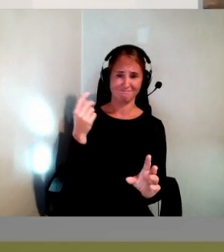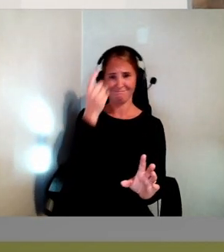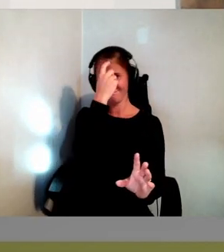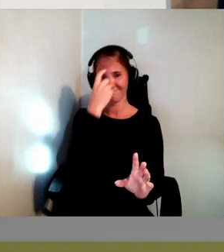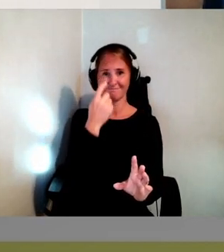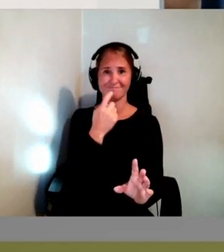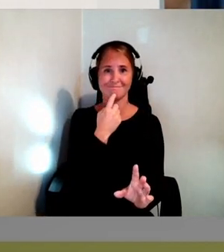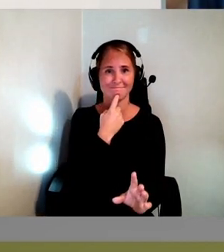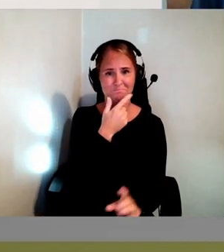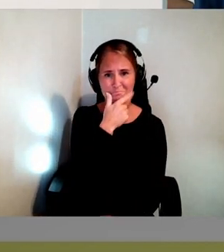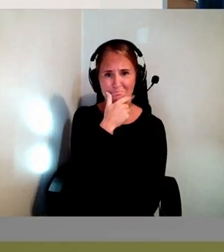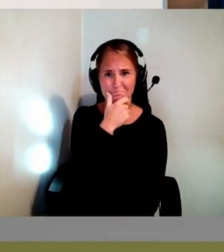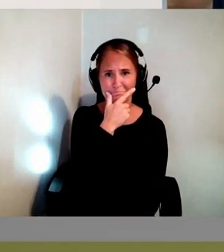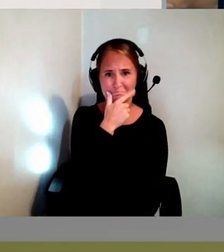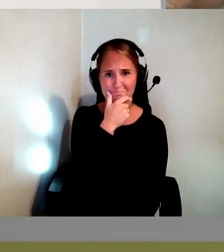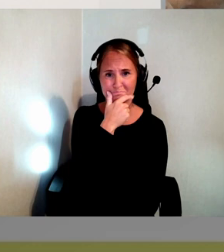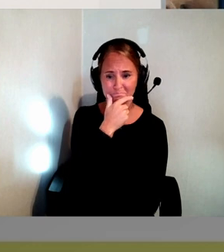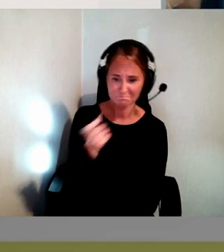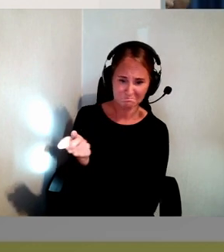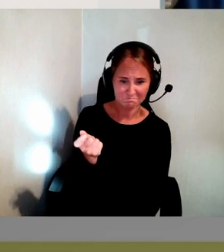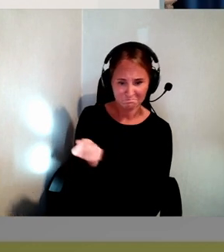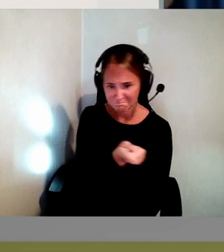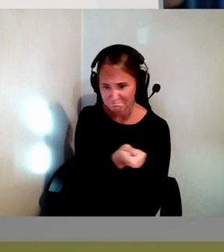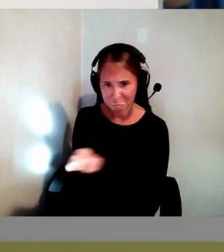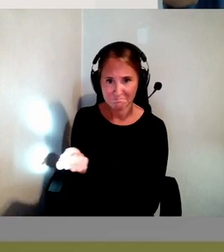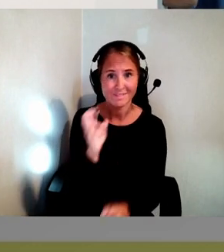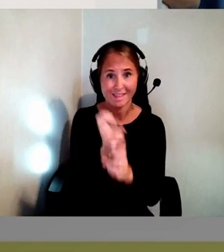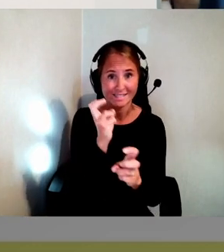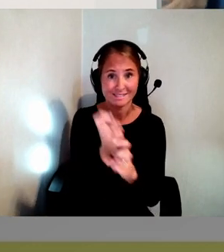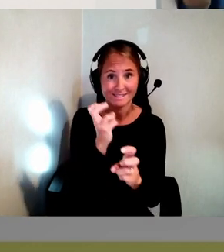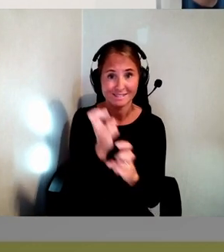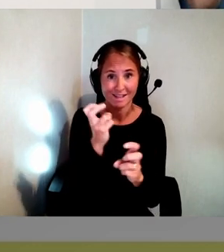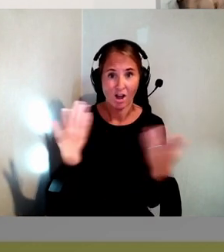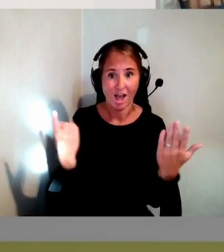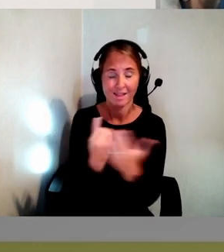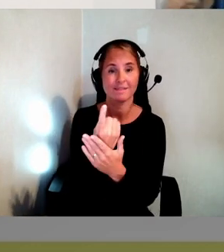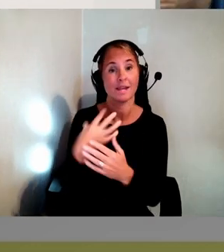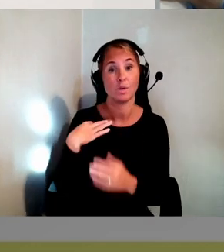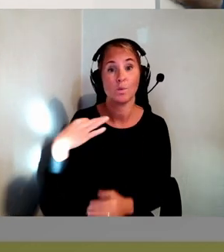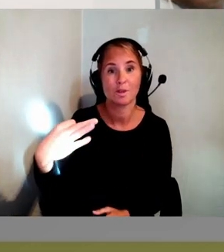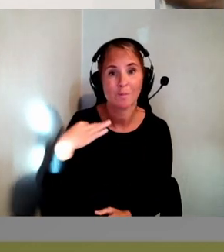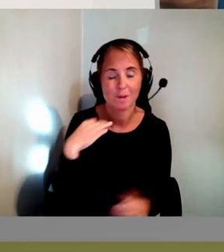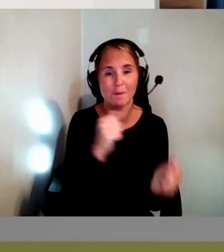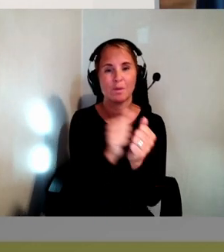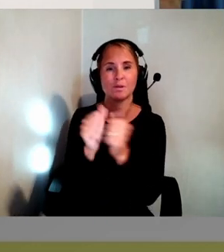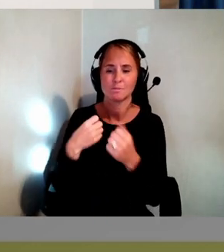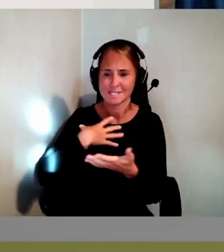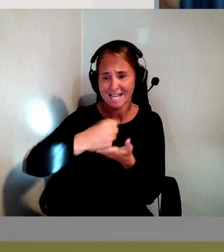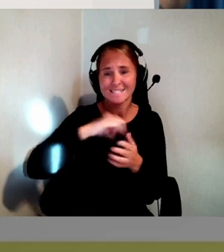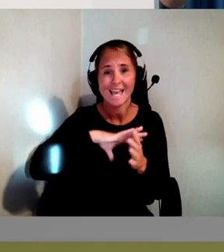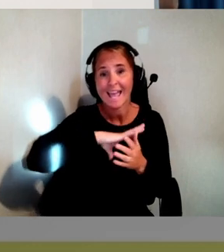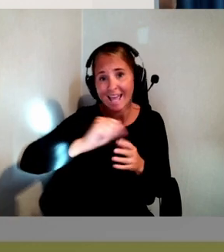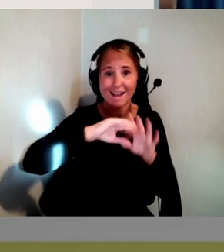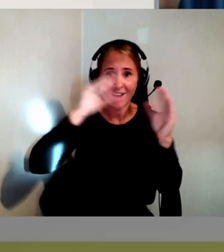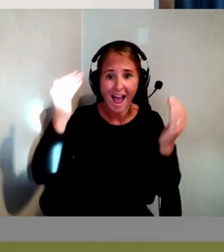undra och testa sig fram på och det här är en utmaning med produkt som säljs i hela världen där man inte har råd att